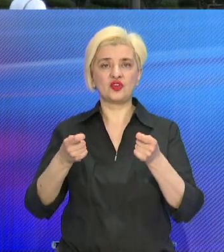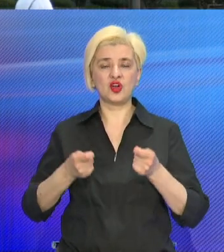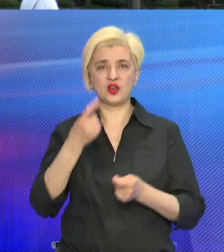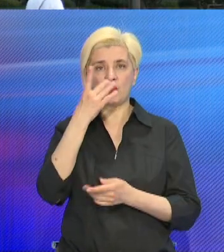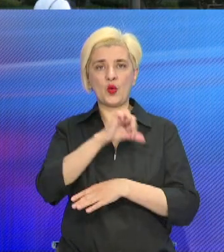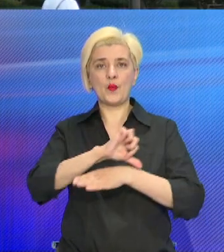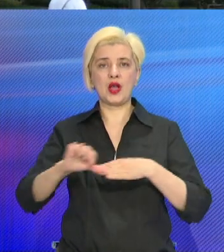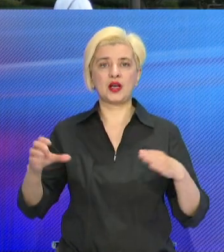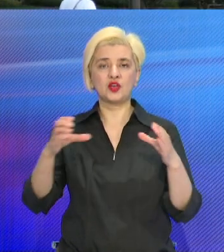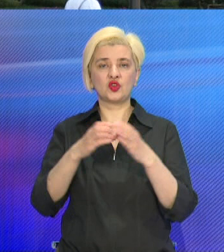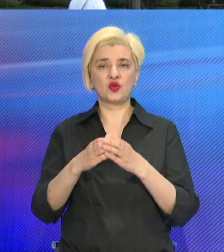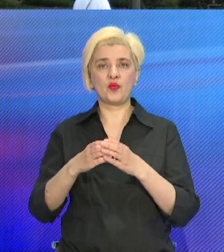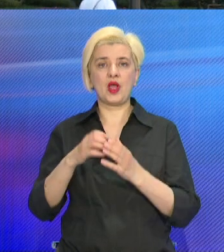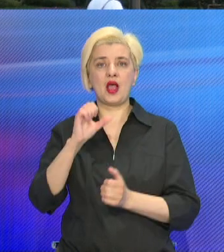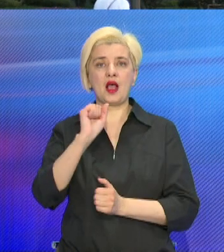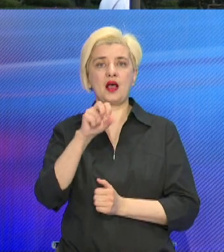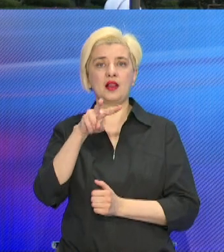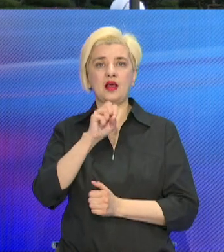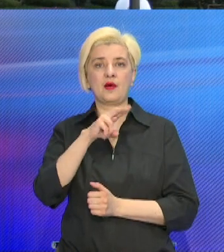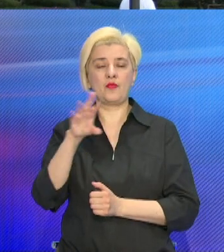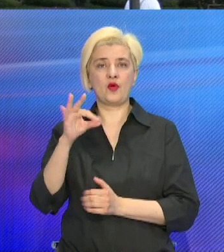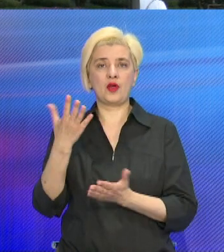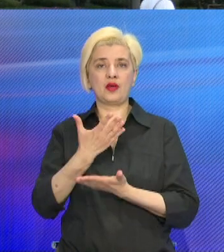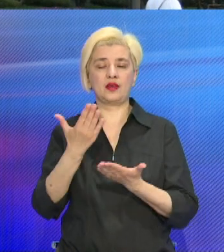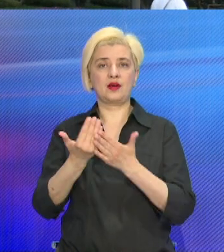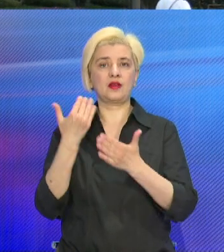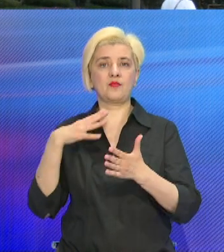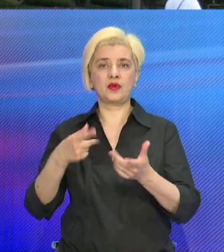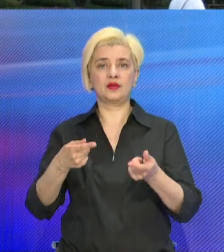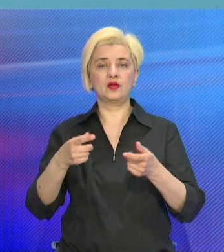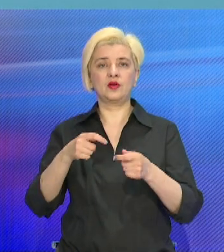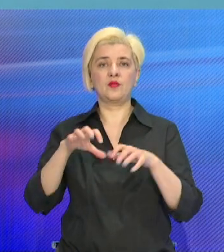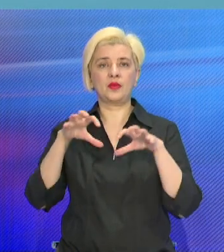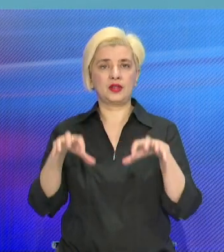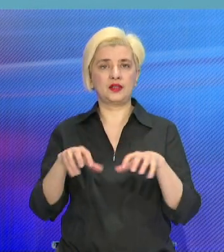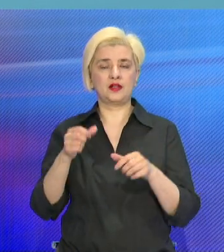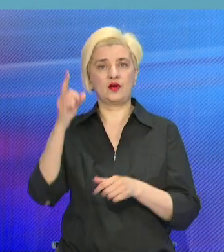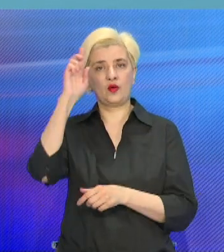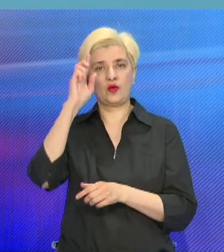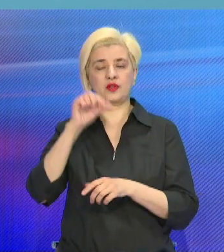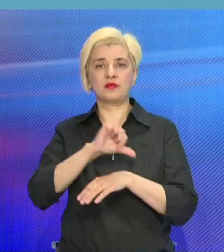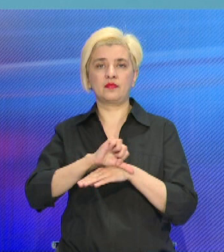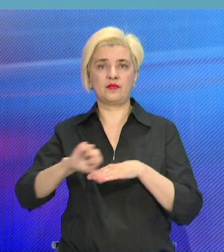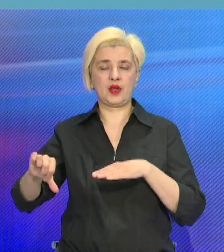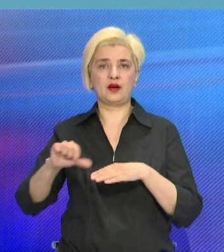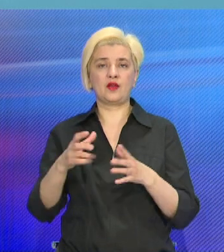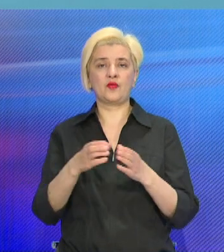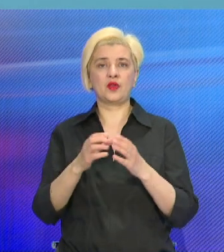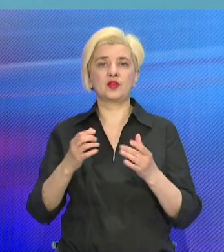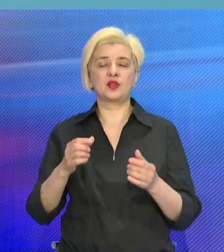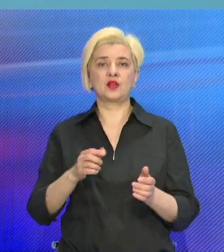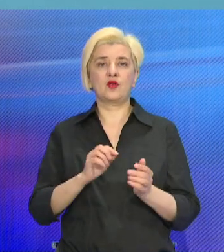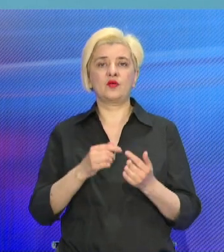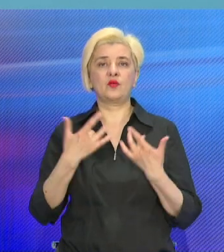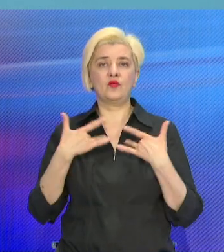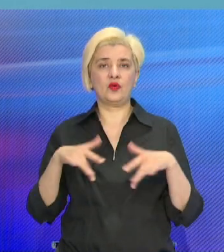Гродзенскай пагранічнай групы. Анатоль Лапо, які раней узначальваў дзяржпагранкамітэт, звольнены з воинской службы у запас.